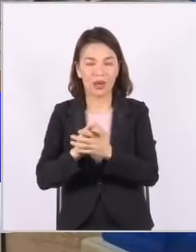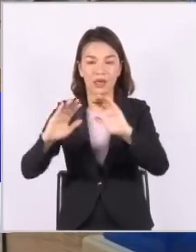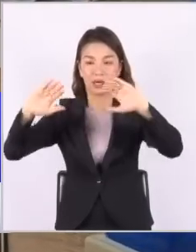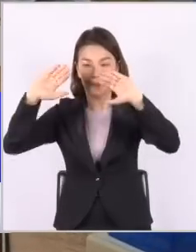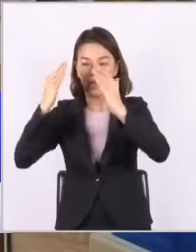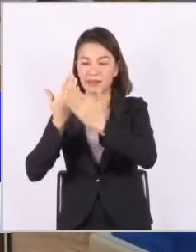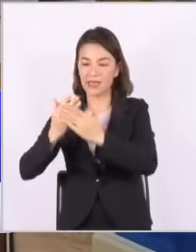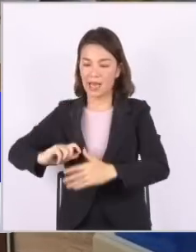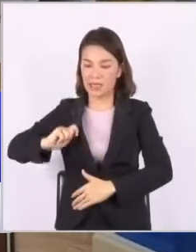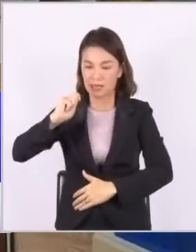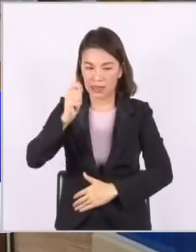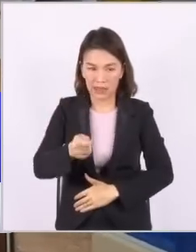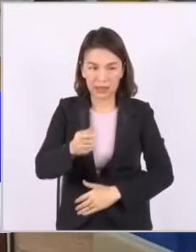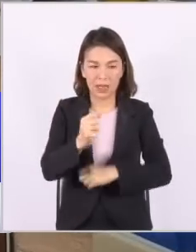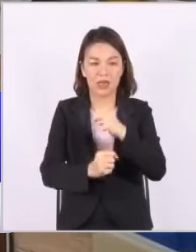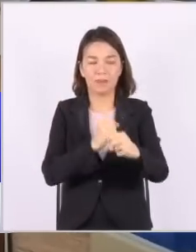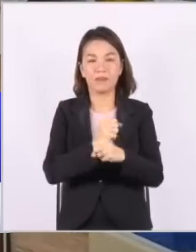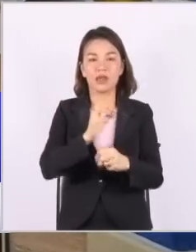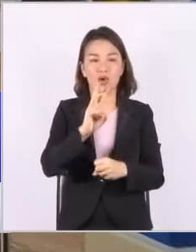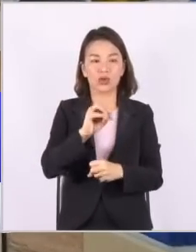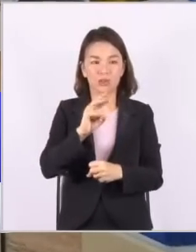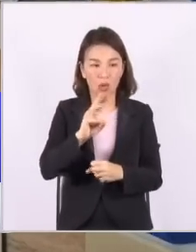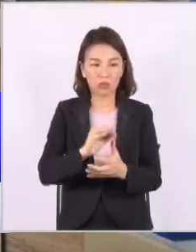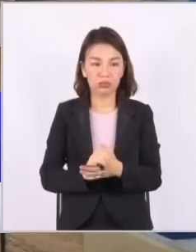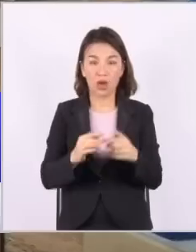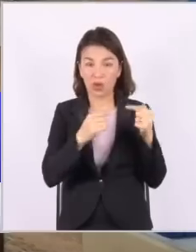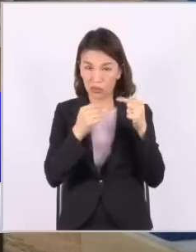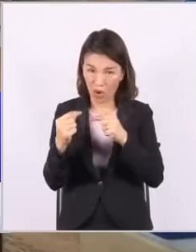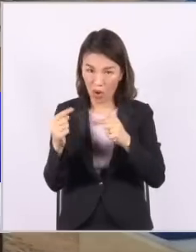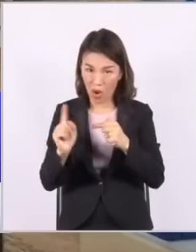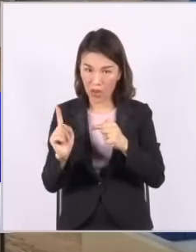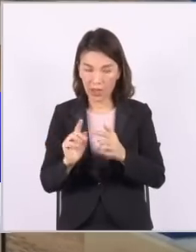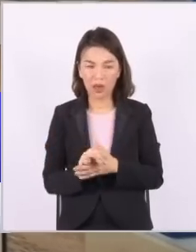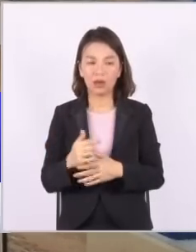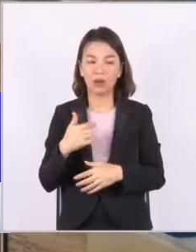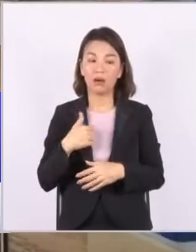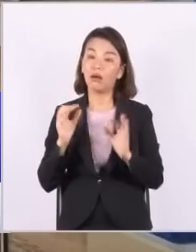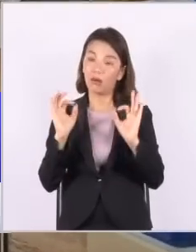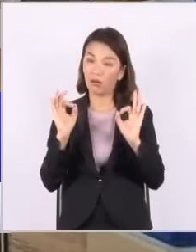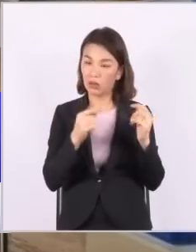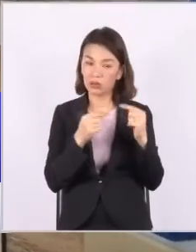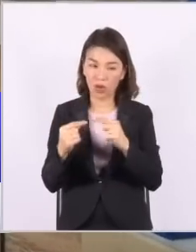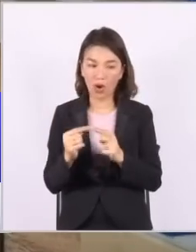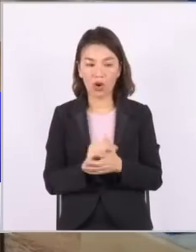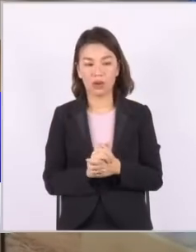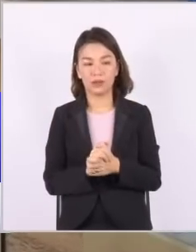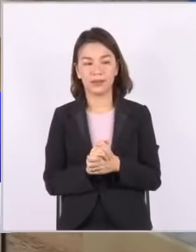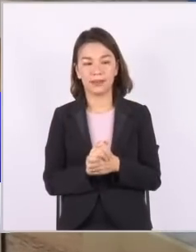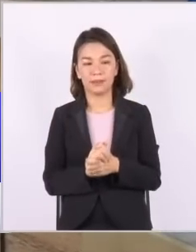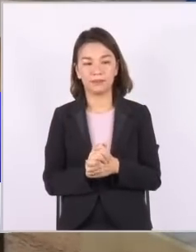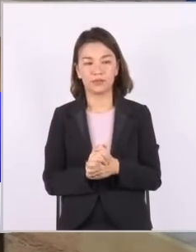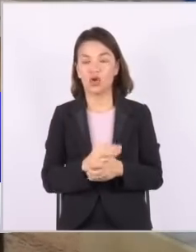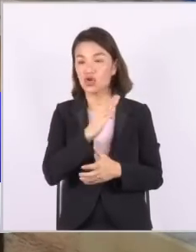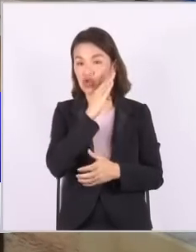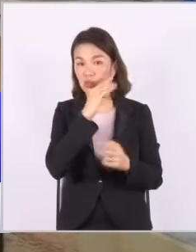ปี2566คุณจะใช้ต่อไหมก็เลยบอกว่าจะใช้ต่ออยู่ถ้างั้นถ้าจะ